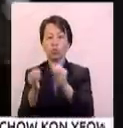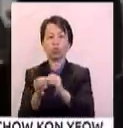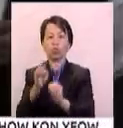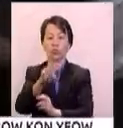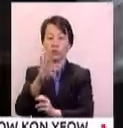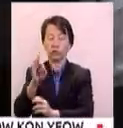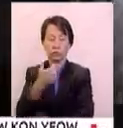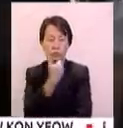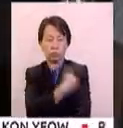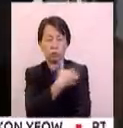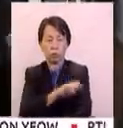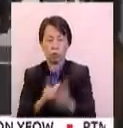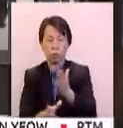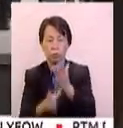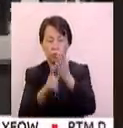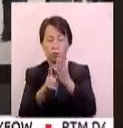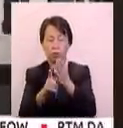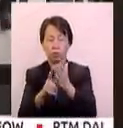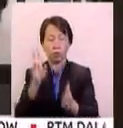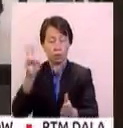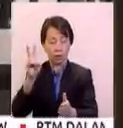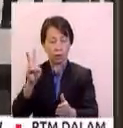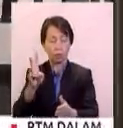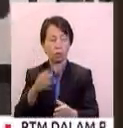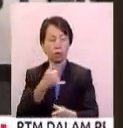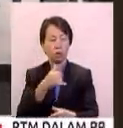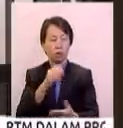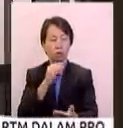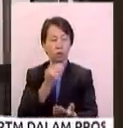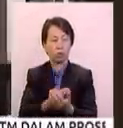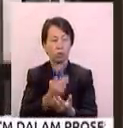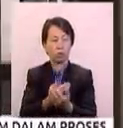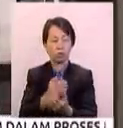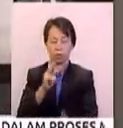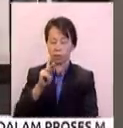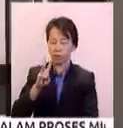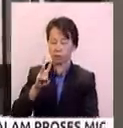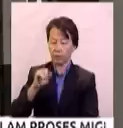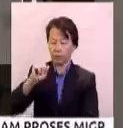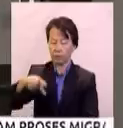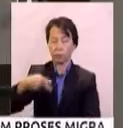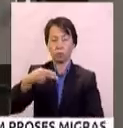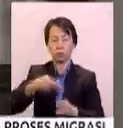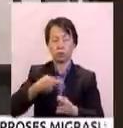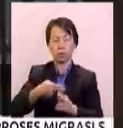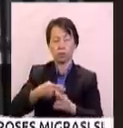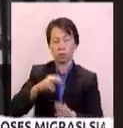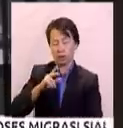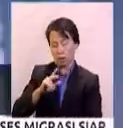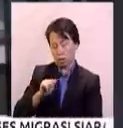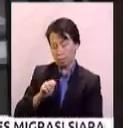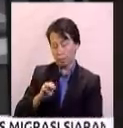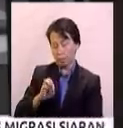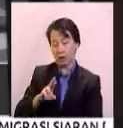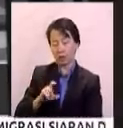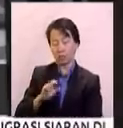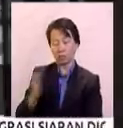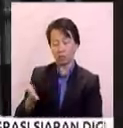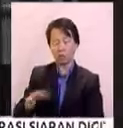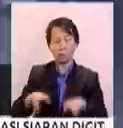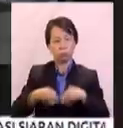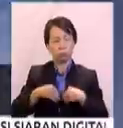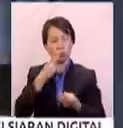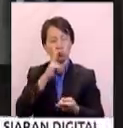iaitu bekas penolong naik Presiden Kumpulan Wang Persaraan KWAP, Amirul Ahmad memberitahu beliau menerima